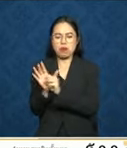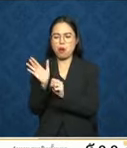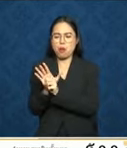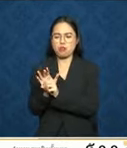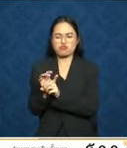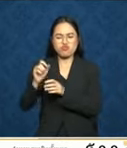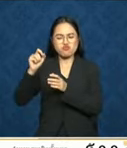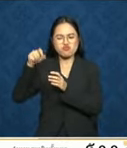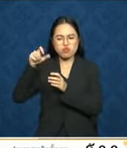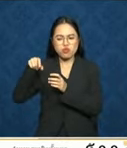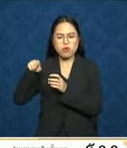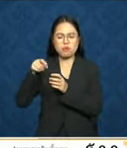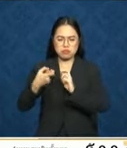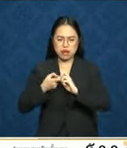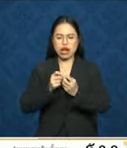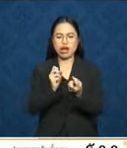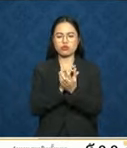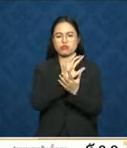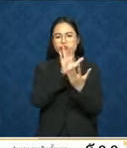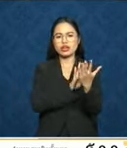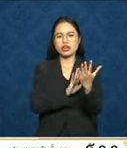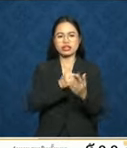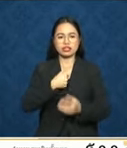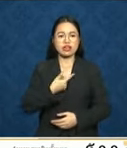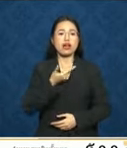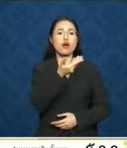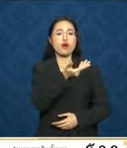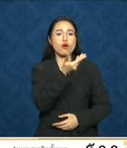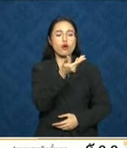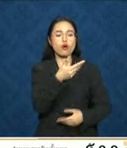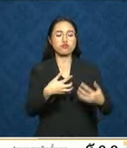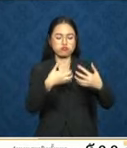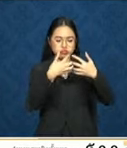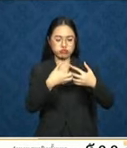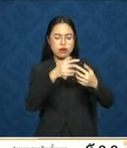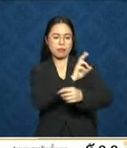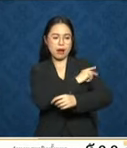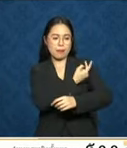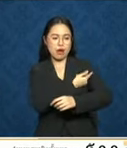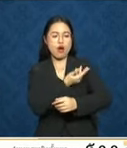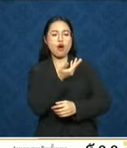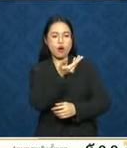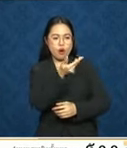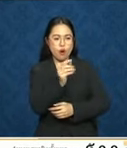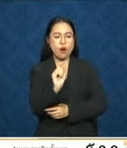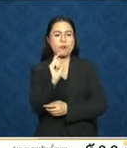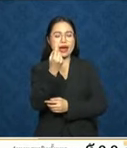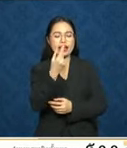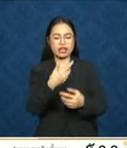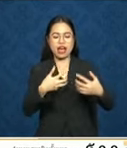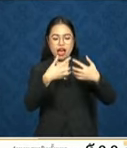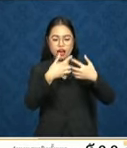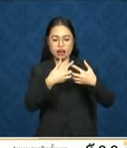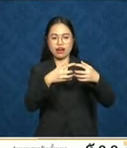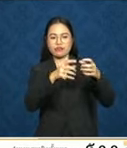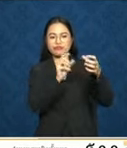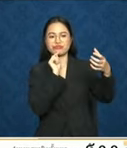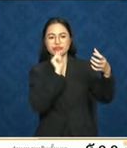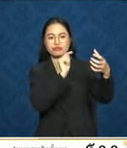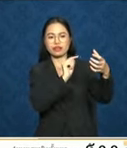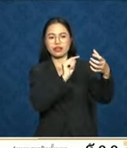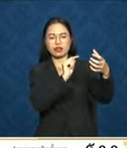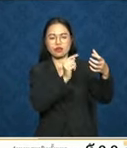านี้ทั้งประเทศนะครับซึ่งเราจะขอเครื่องมือใหม่นะครับก็คือเป็นฟาโคมัลซิฟิเคชันนะครับ